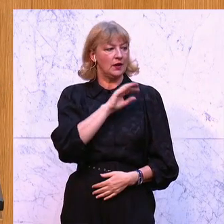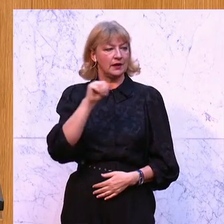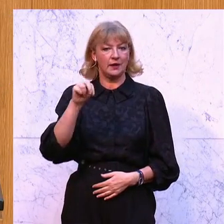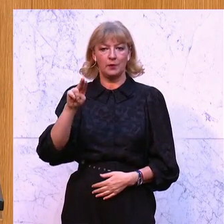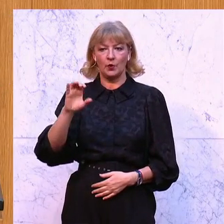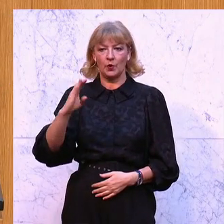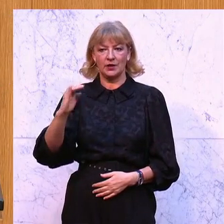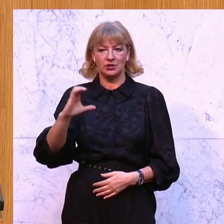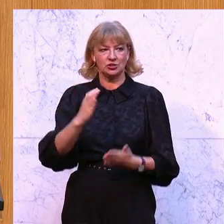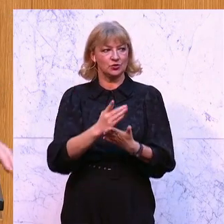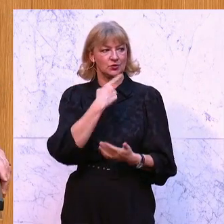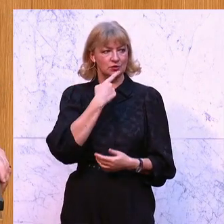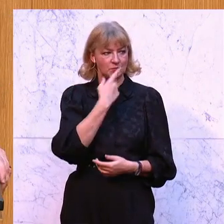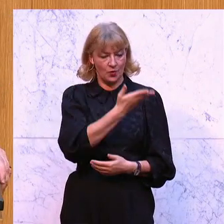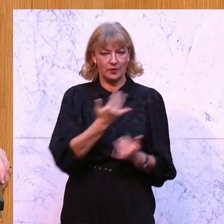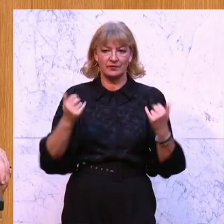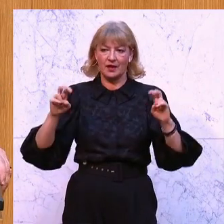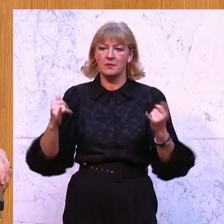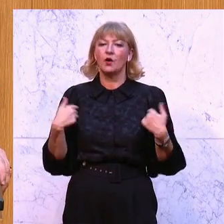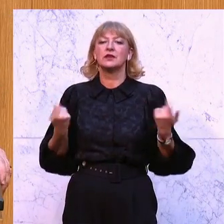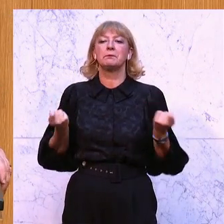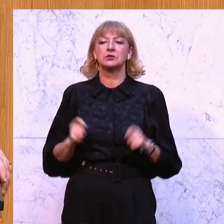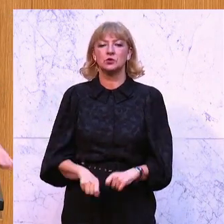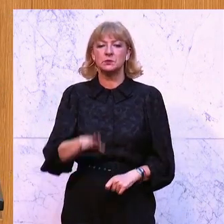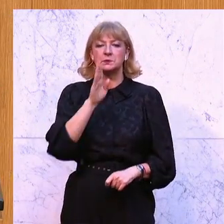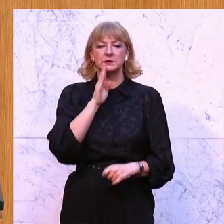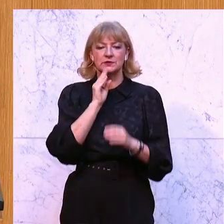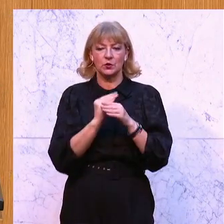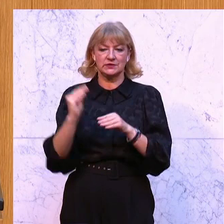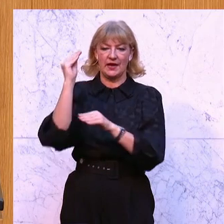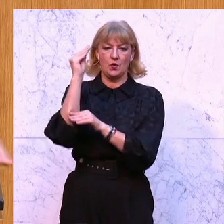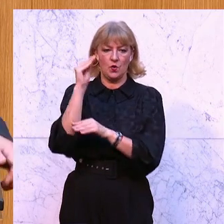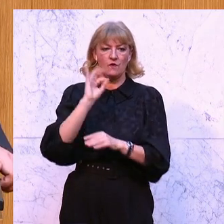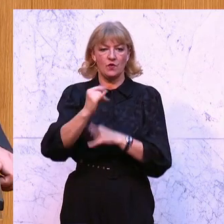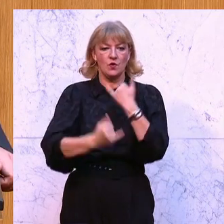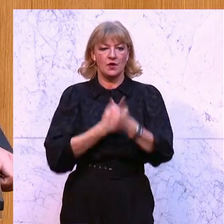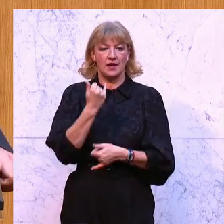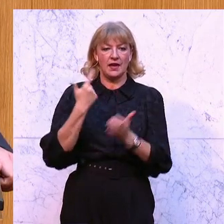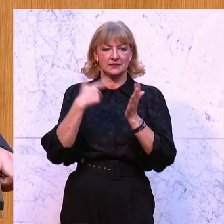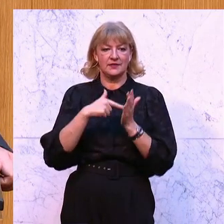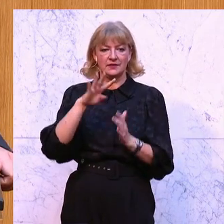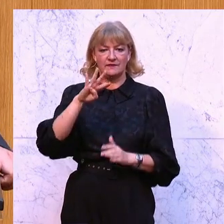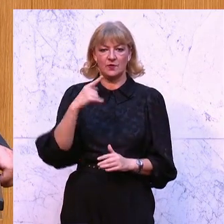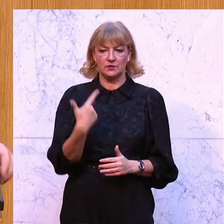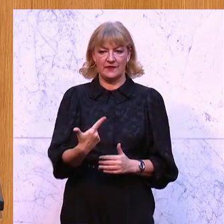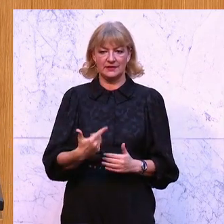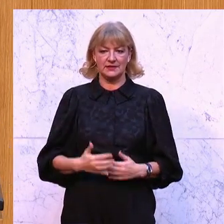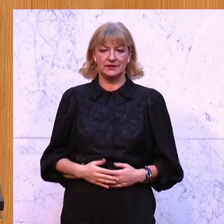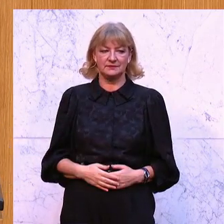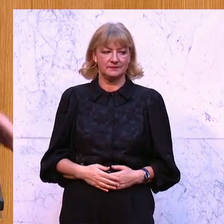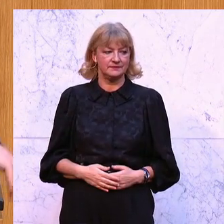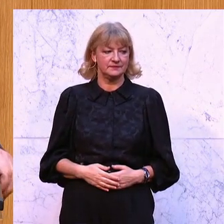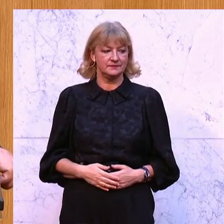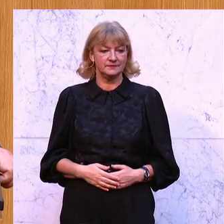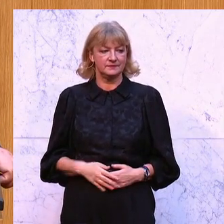bereits erwähnt, um was es heute geht. Wir beschließen hier heute die Pensionserhöhung für das Jahr 2024. Das